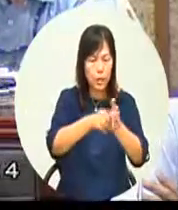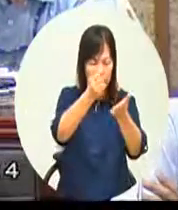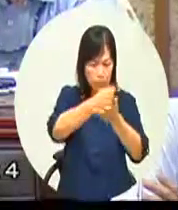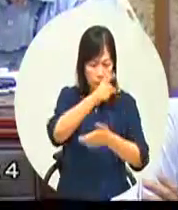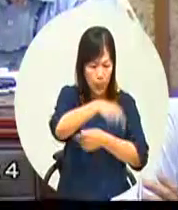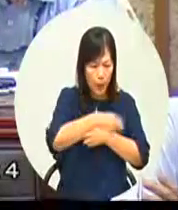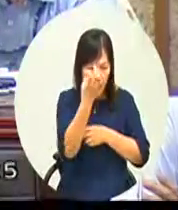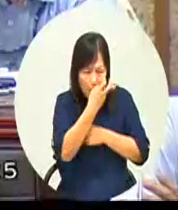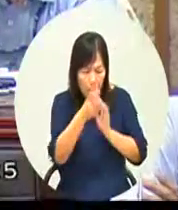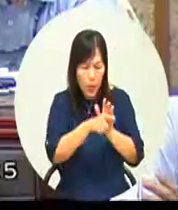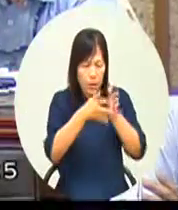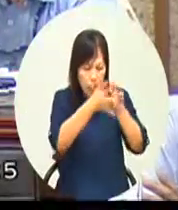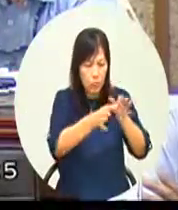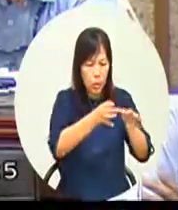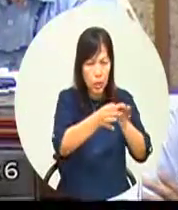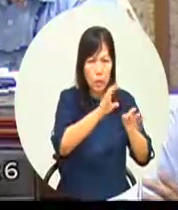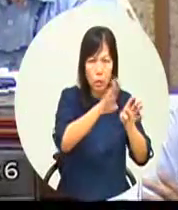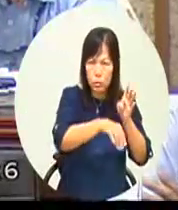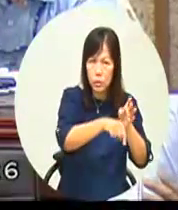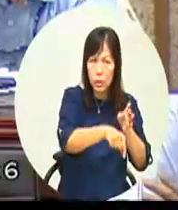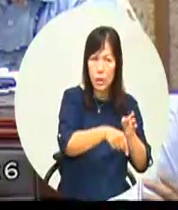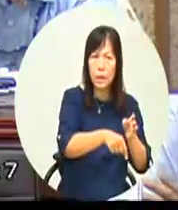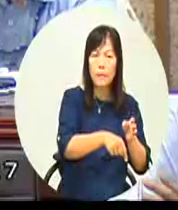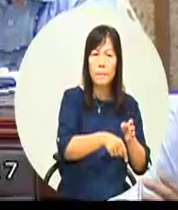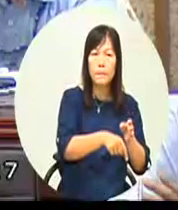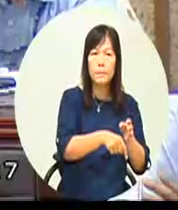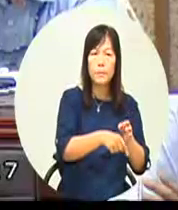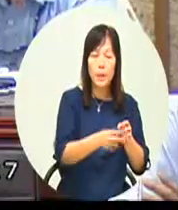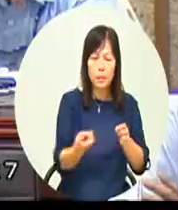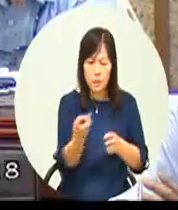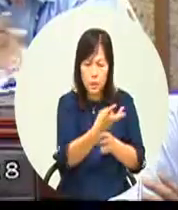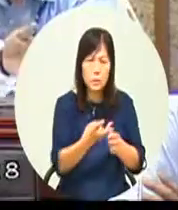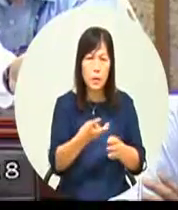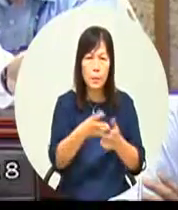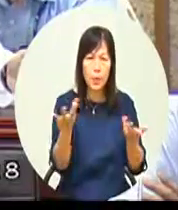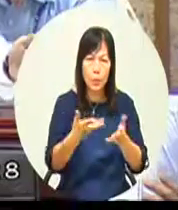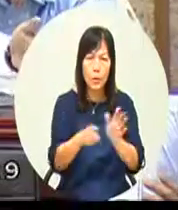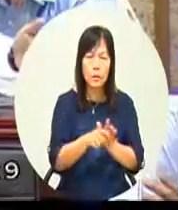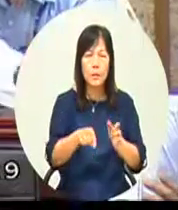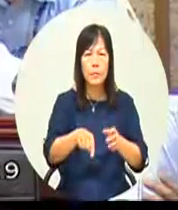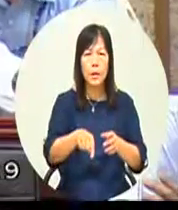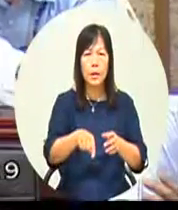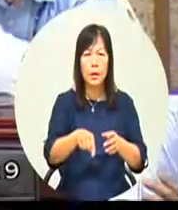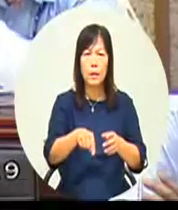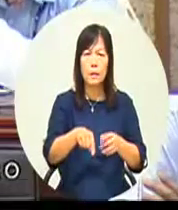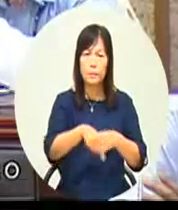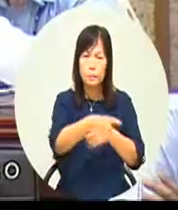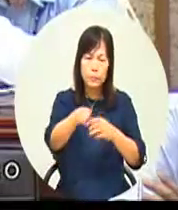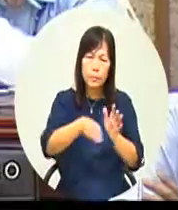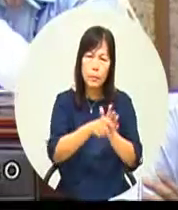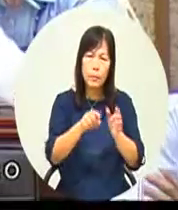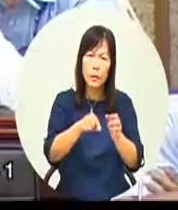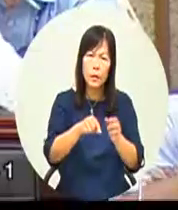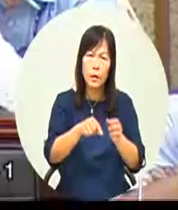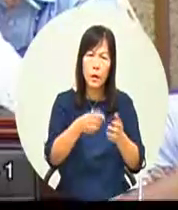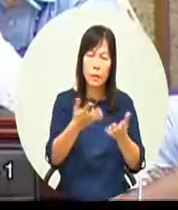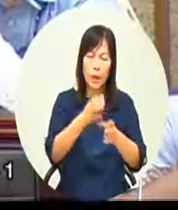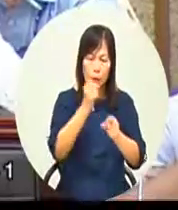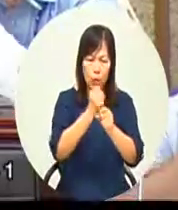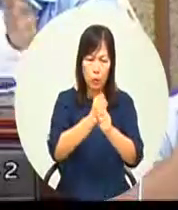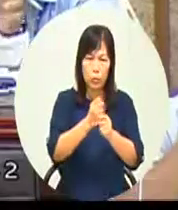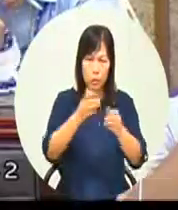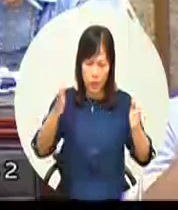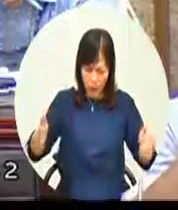量能不能针对营业税的部分，所以这三个面向的部分我们都是把这些营运那个施工路段的部